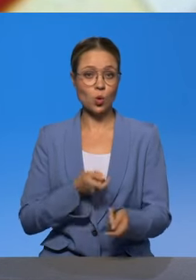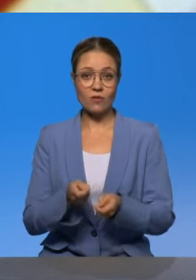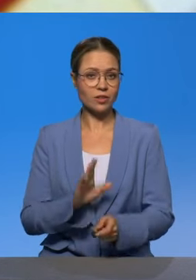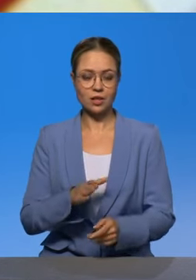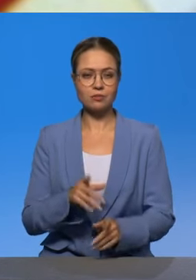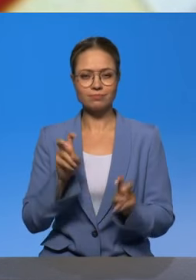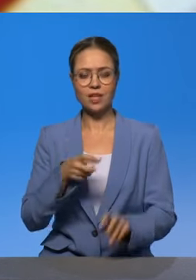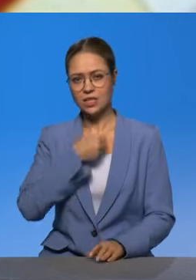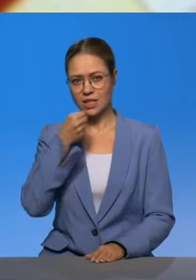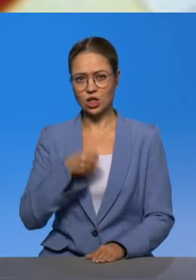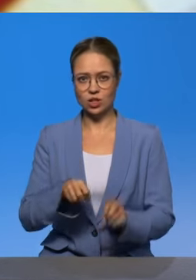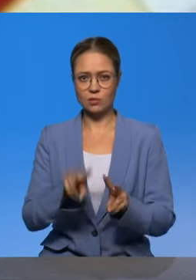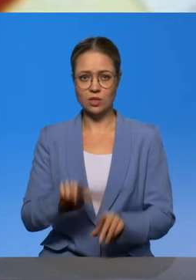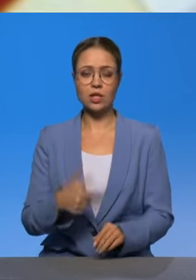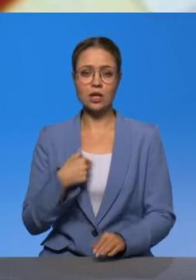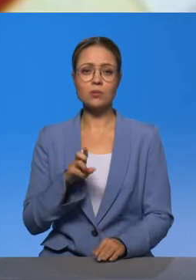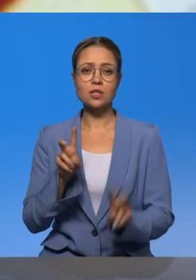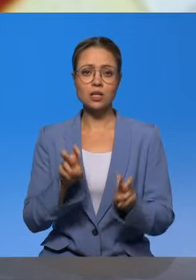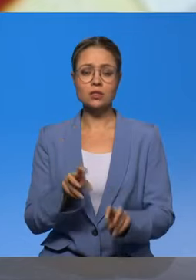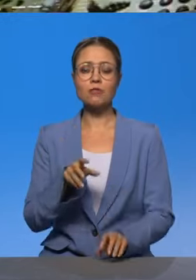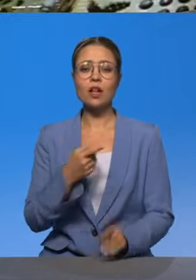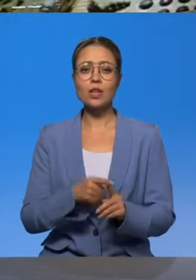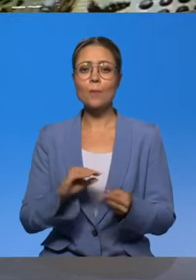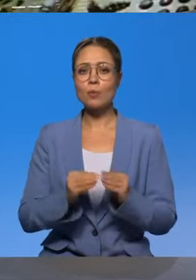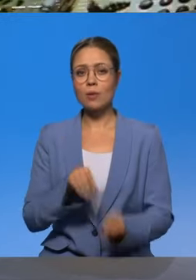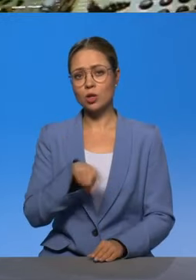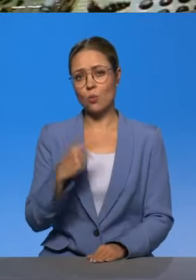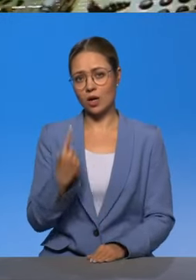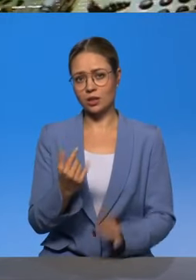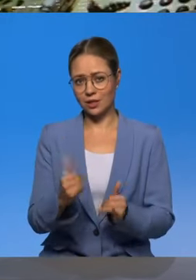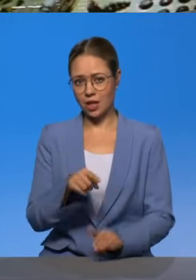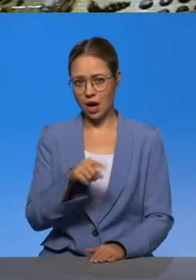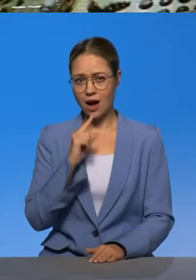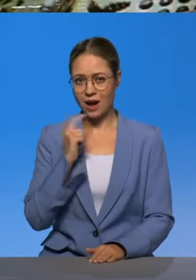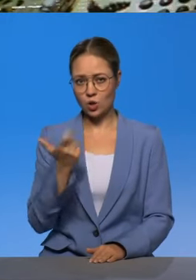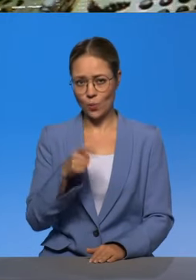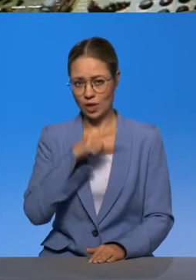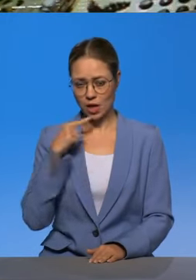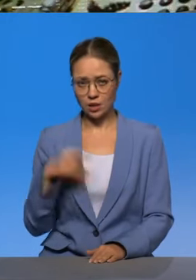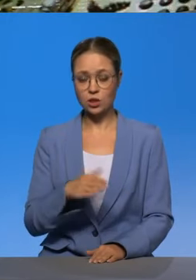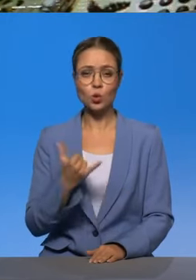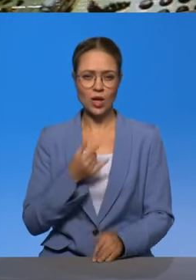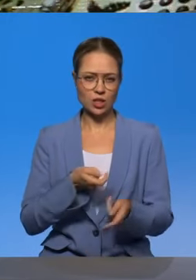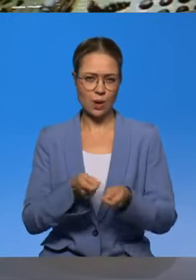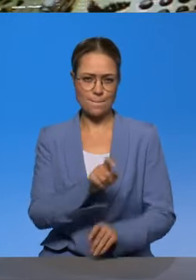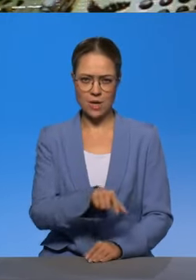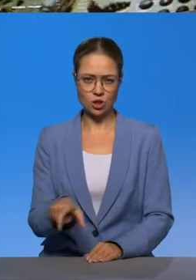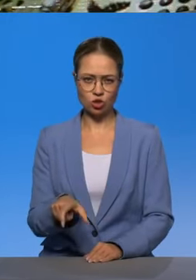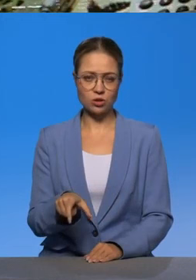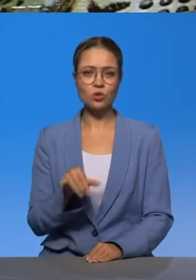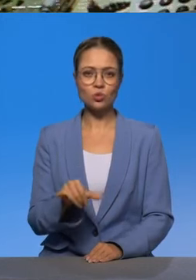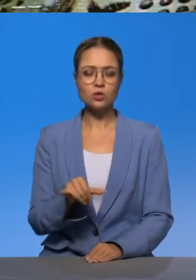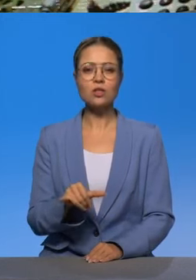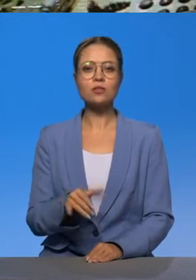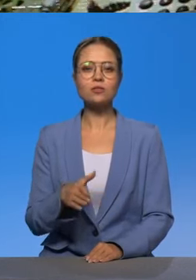я бы назвал это проблема номер один для российской экономики, потому что у нас менеджерский состав, ну, то есть не имеет достаточно большой